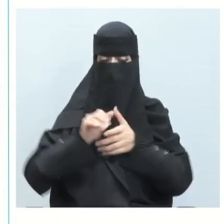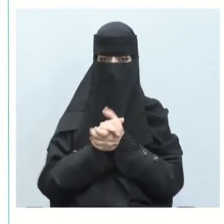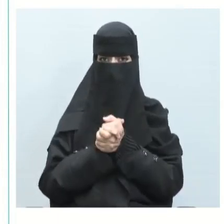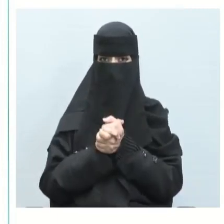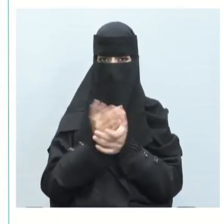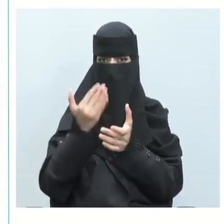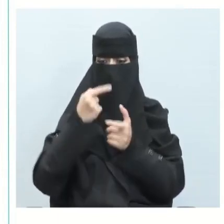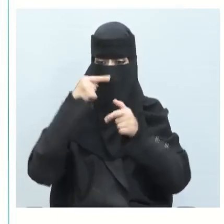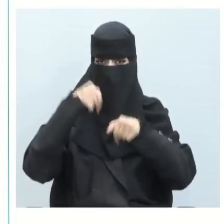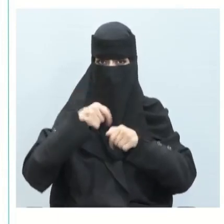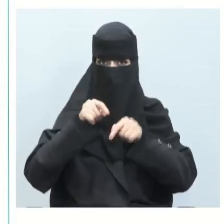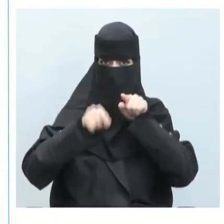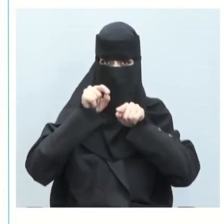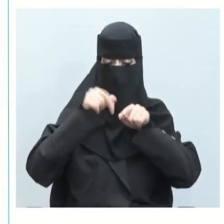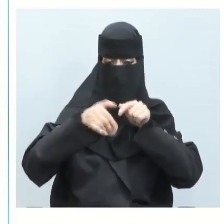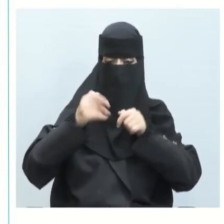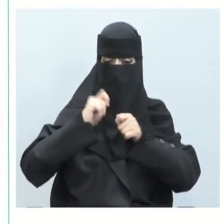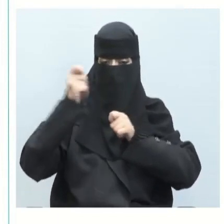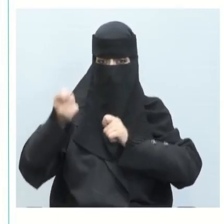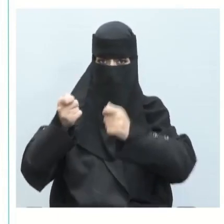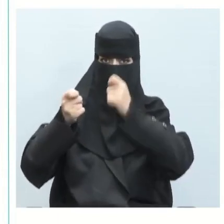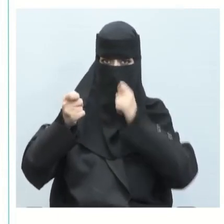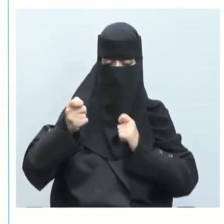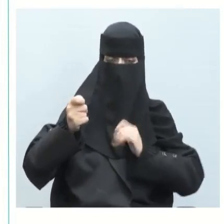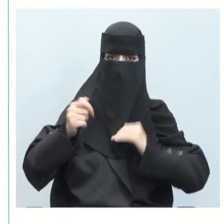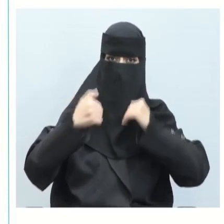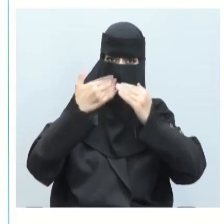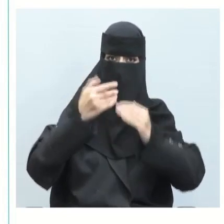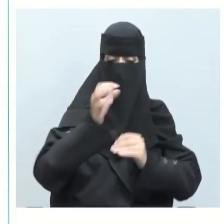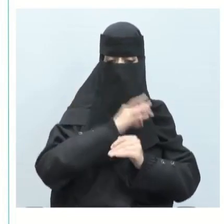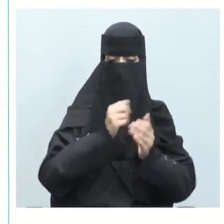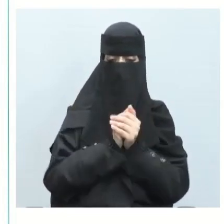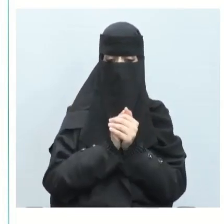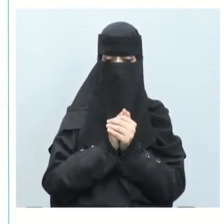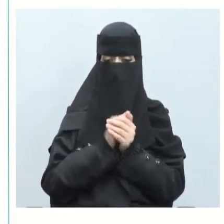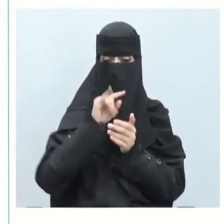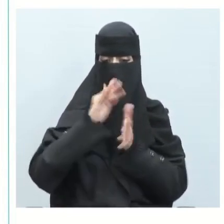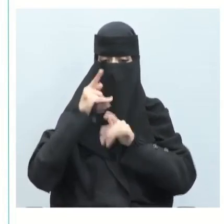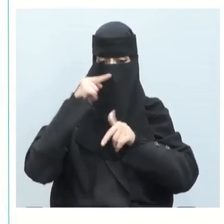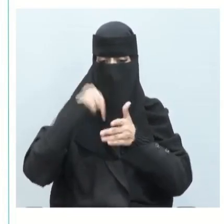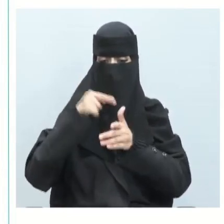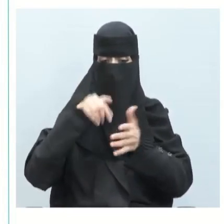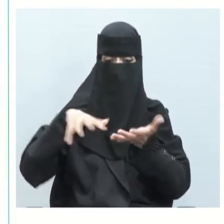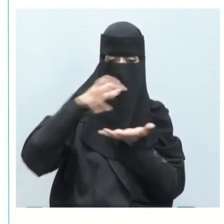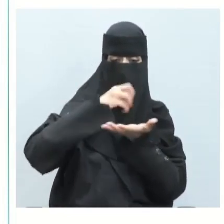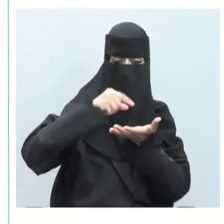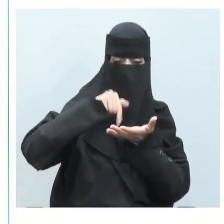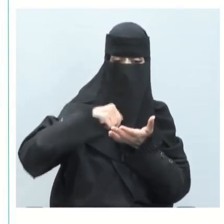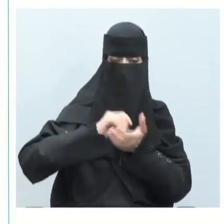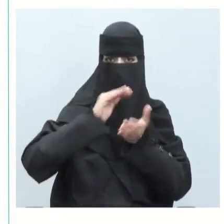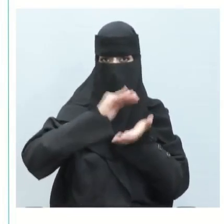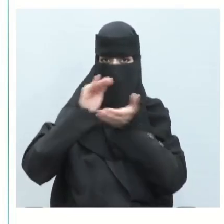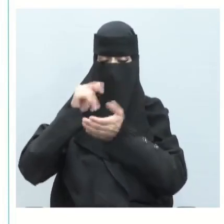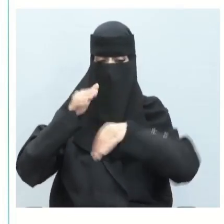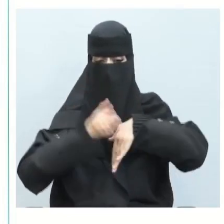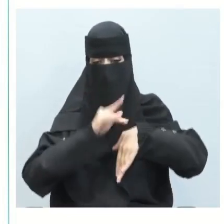قبل ان نغطيها نص نقطه التعادل بعد ذلك نحقق ماذا الارباح من المفترض ان تغطي معظم